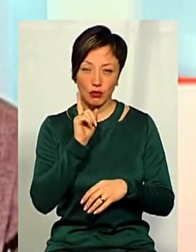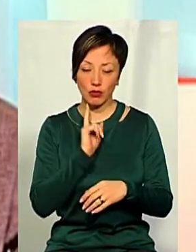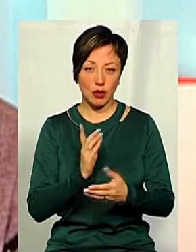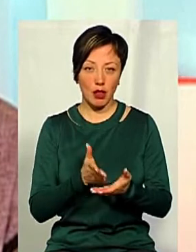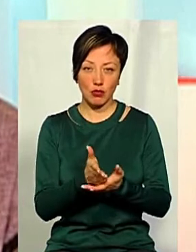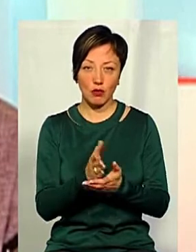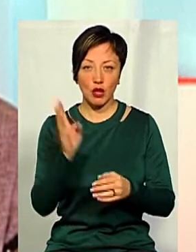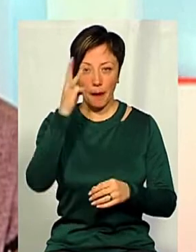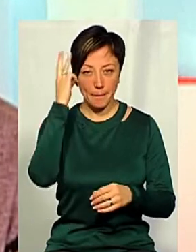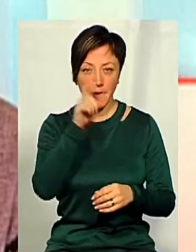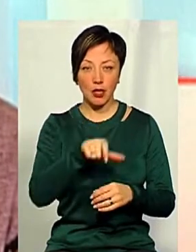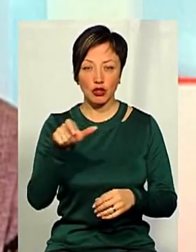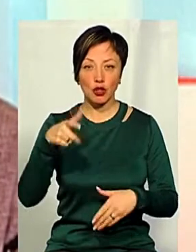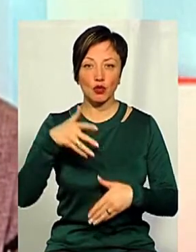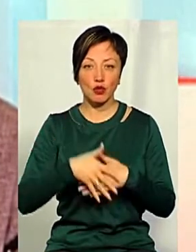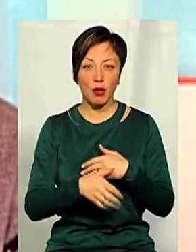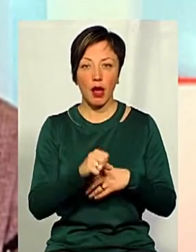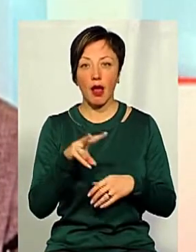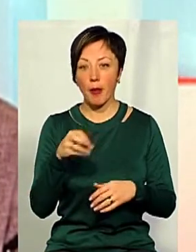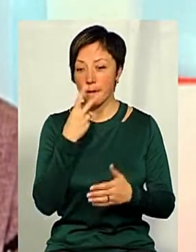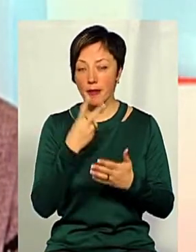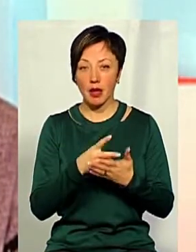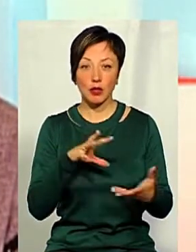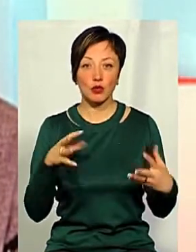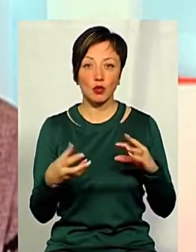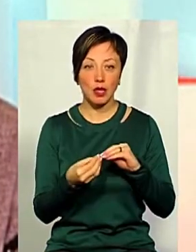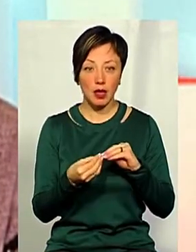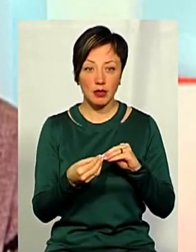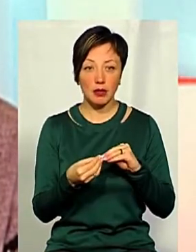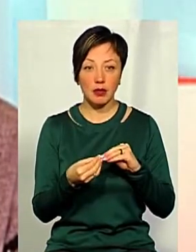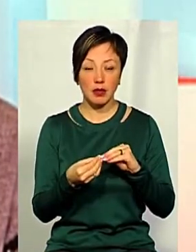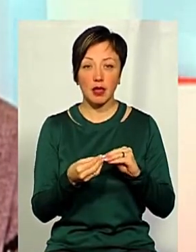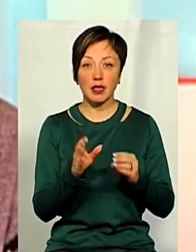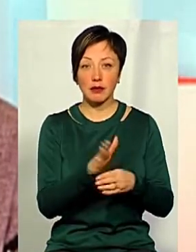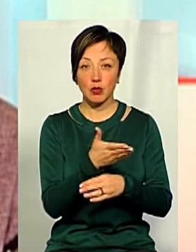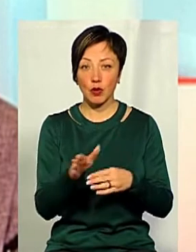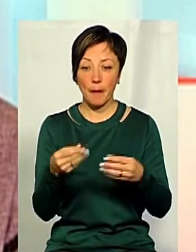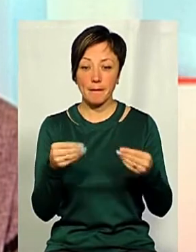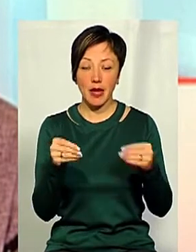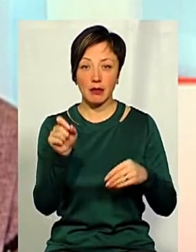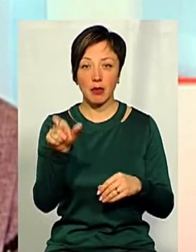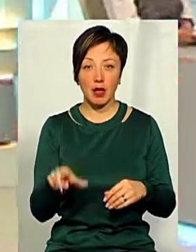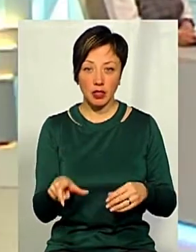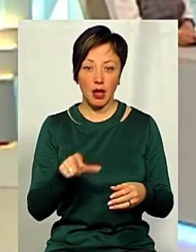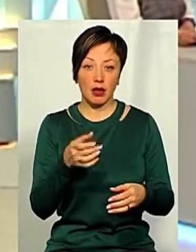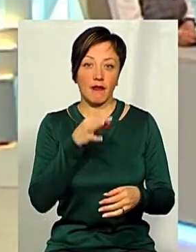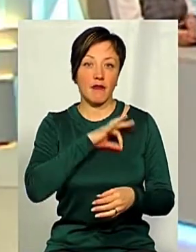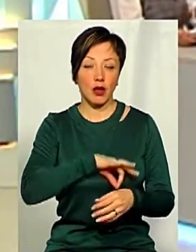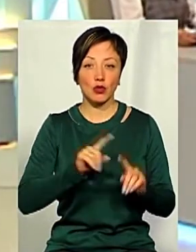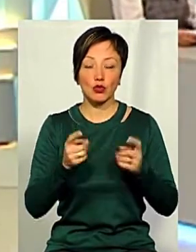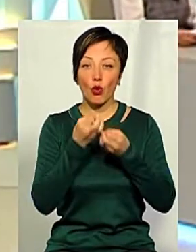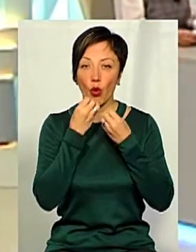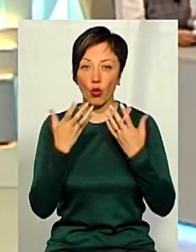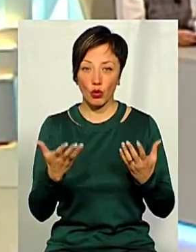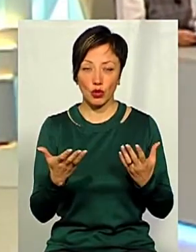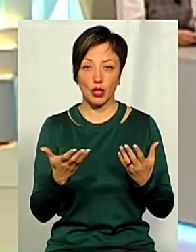що хмельничани зрозуміють, але бачачи ефект того, як хмельничани сортують ПЕТ-пляшку, а ефект є дуже хороший. Я нагадую,